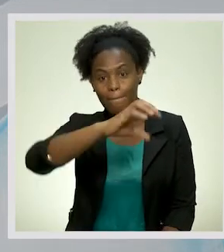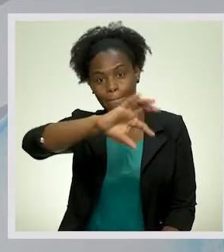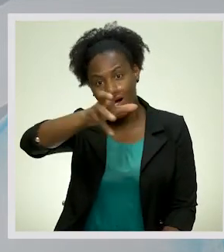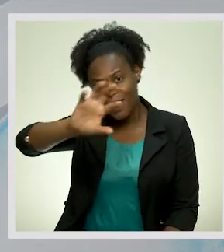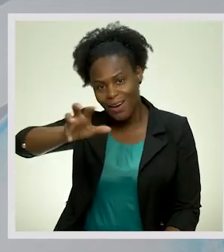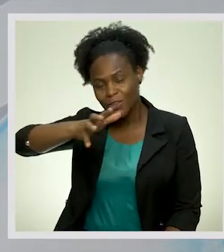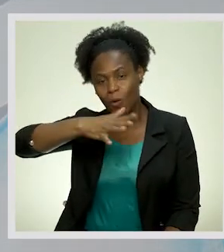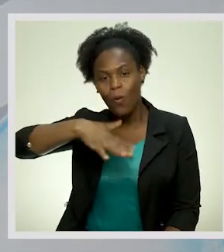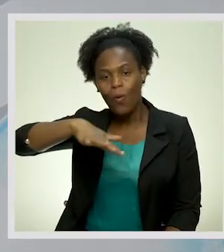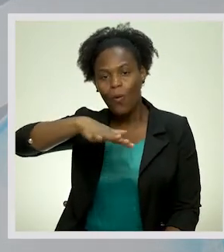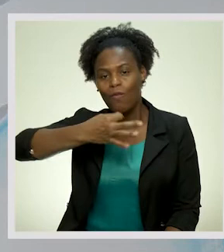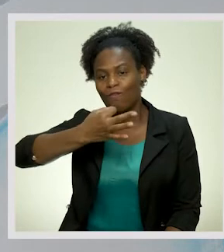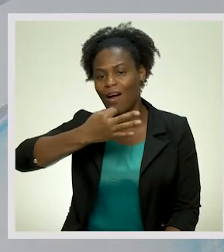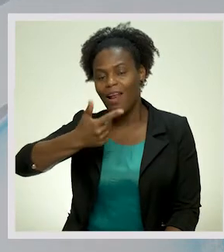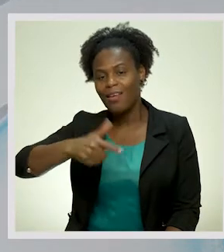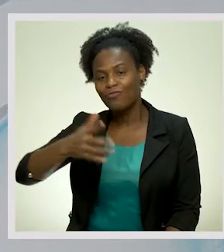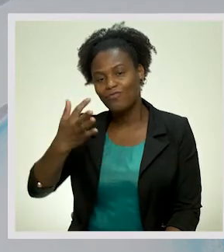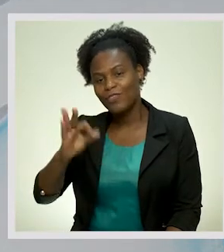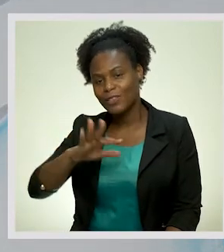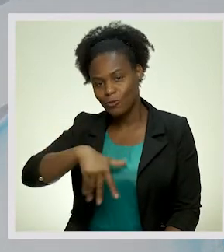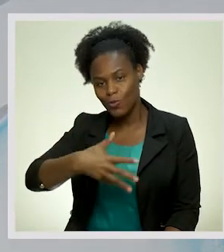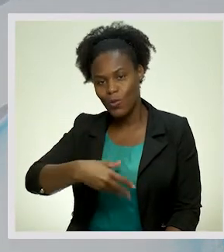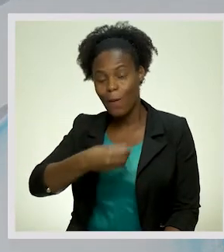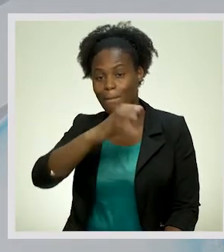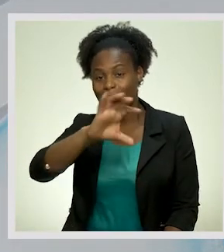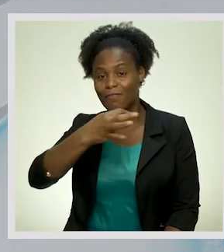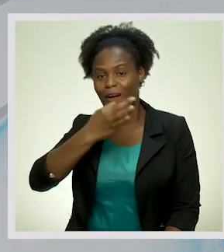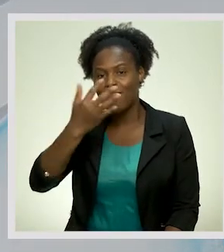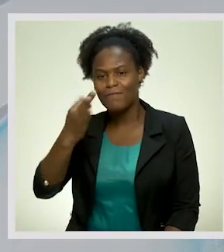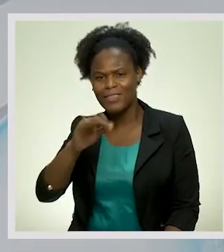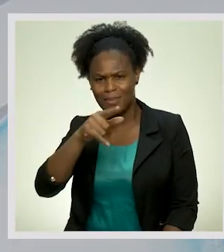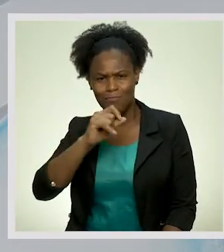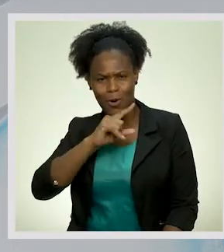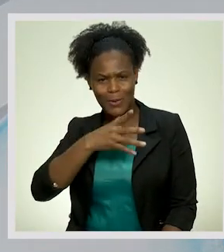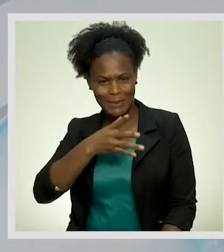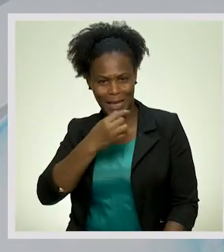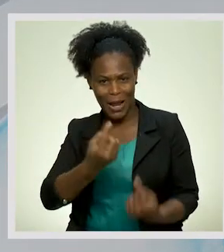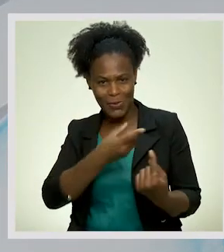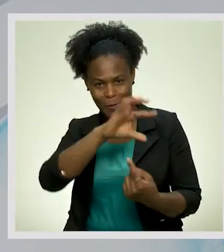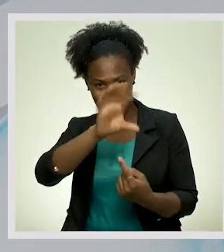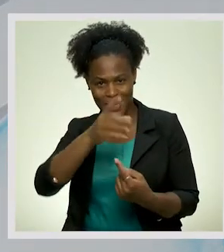dont on parle le français dans le monde. Quelqu'un pour me dire?